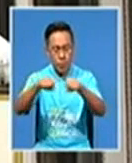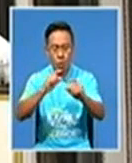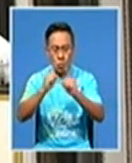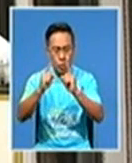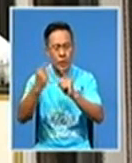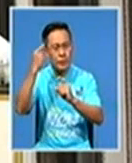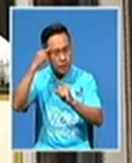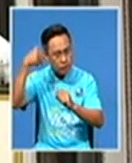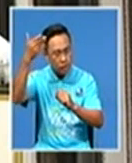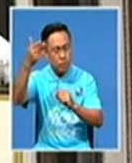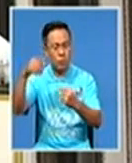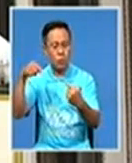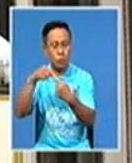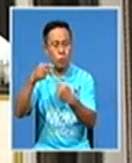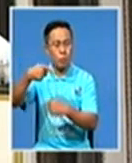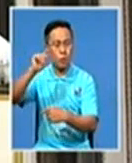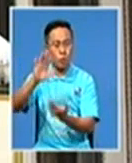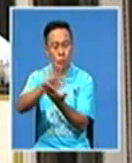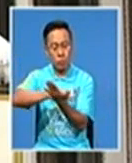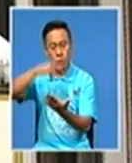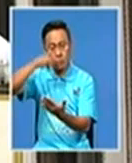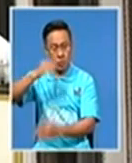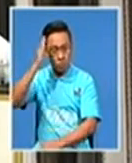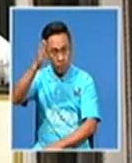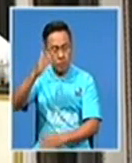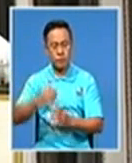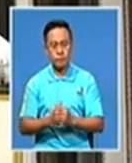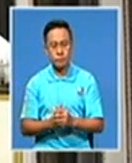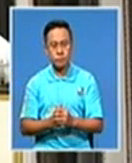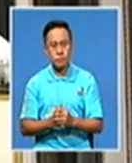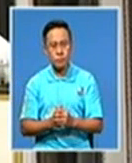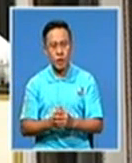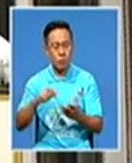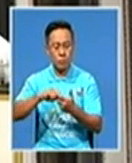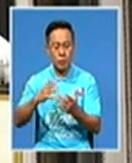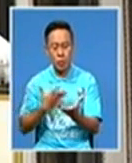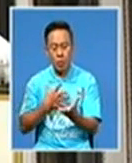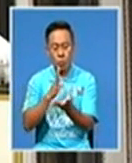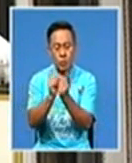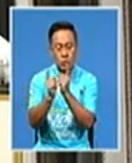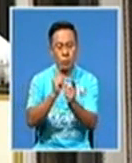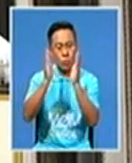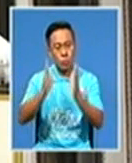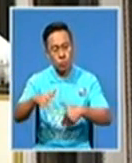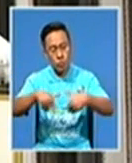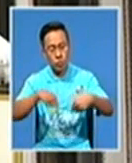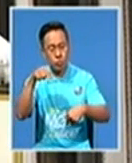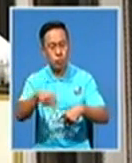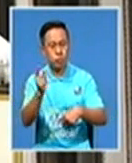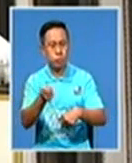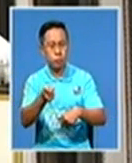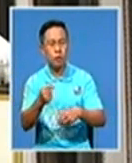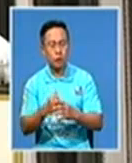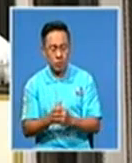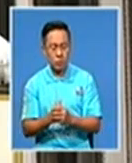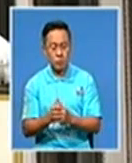ยมองผลประโยชน์ของชาติเป็นหลักนะครับแล้วก็ไม่ไปทำลายอะไรวัฒนธรรมหรือทำลายสิ่งต่างๆที่มัน